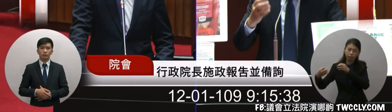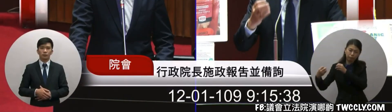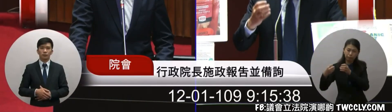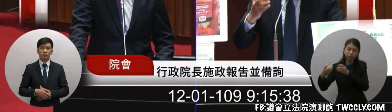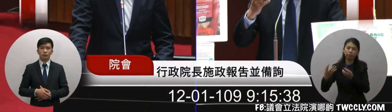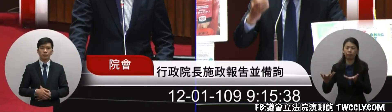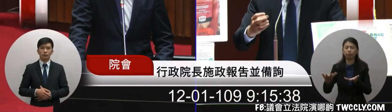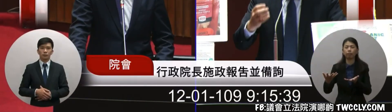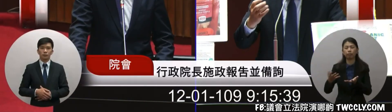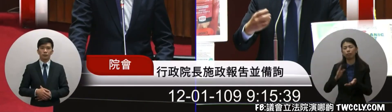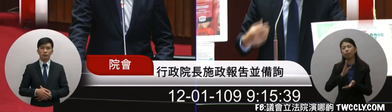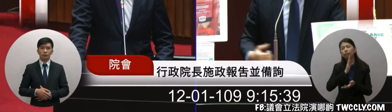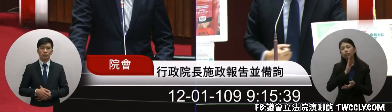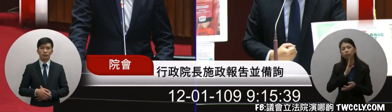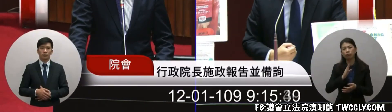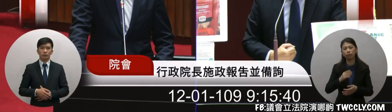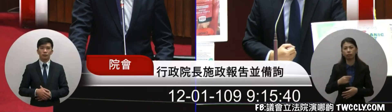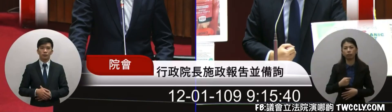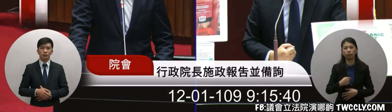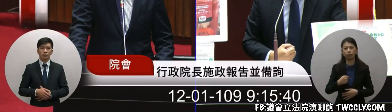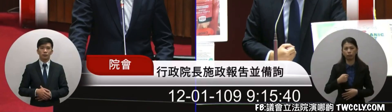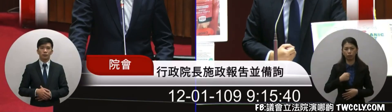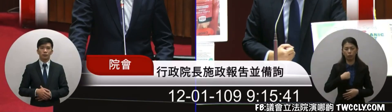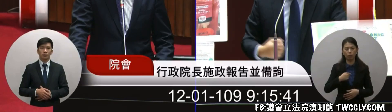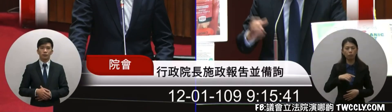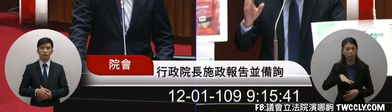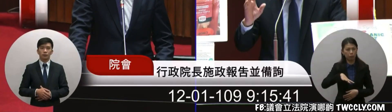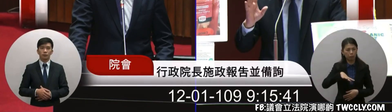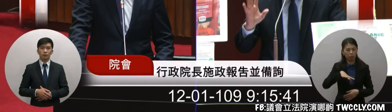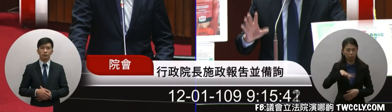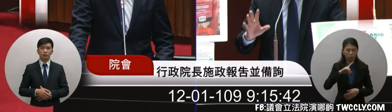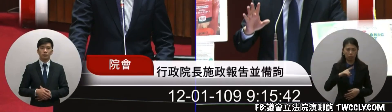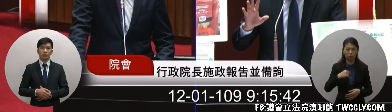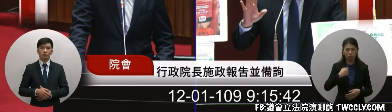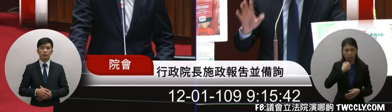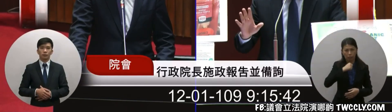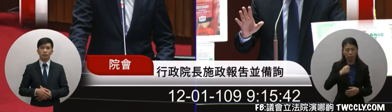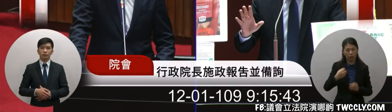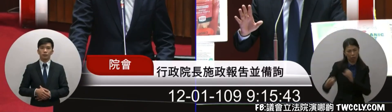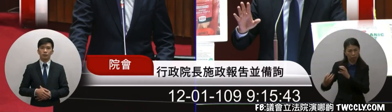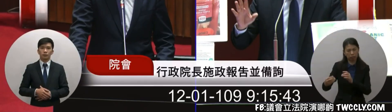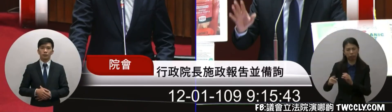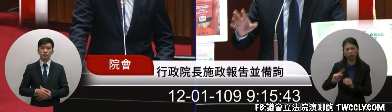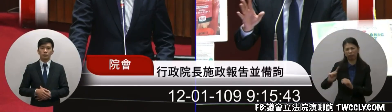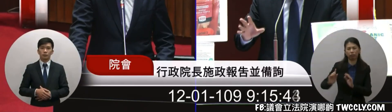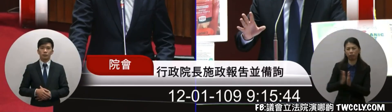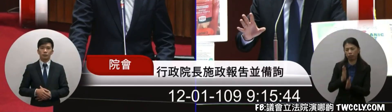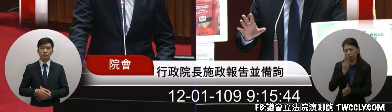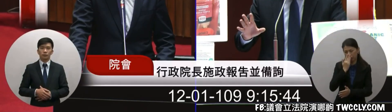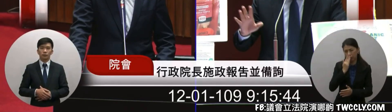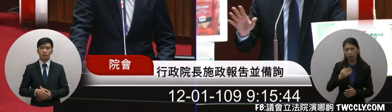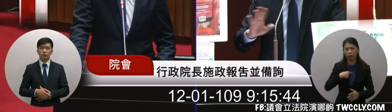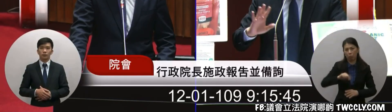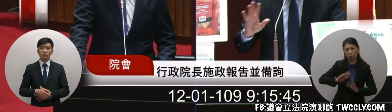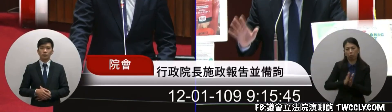我们其实坦白说，还是有点先把我们的筹码尽失了哈。其实道理上我们不应该太快